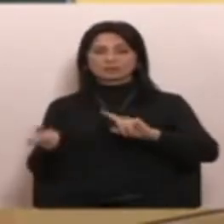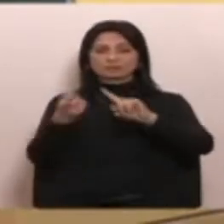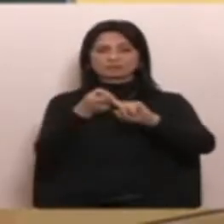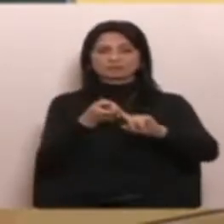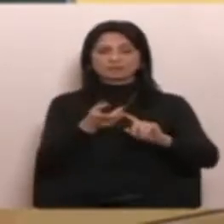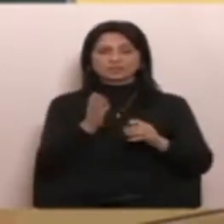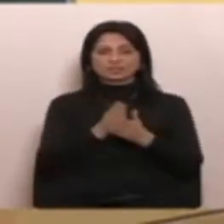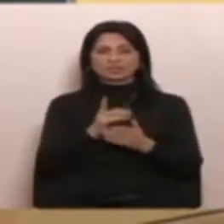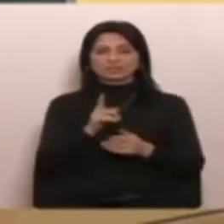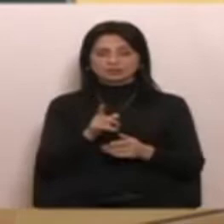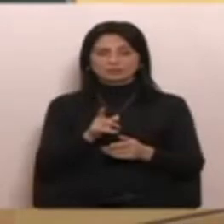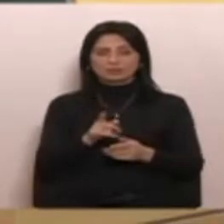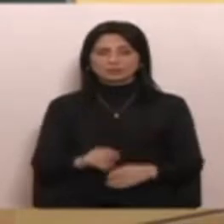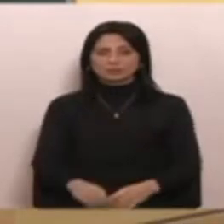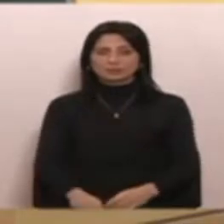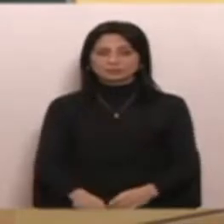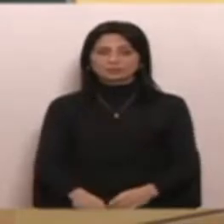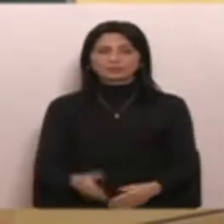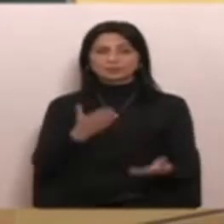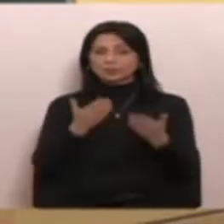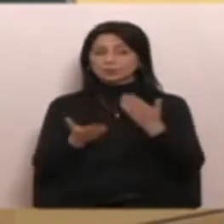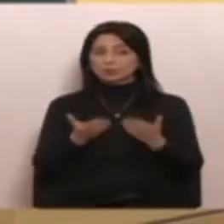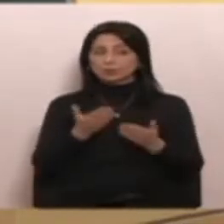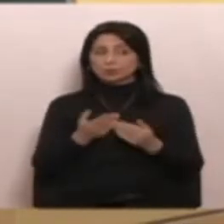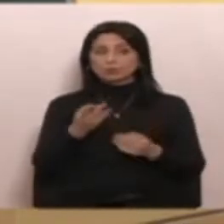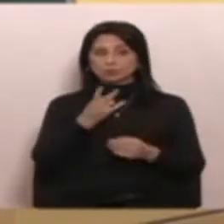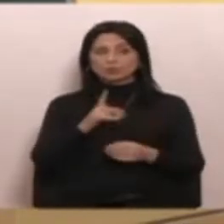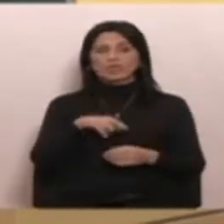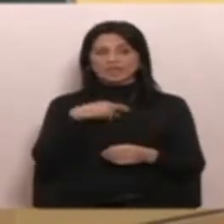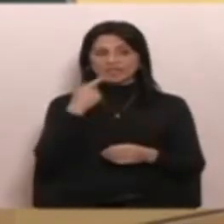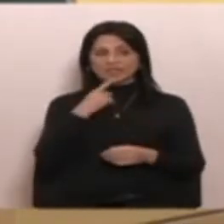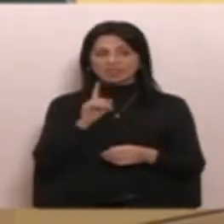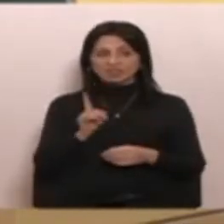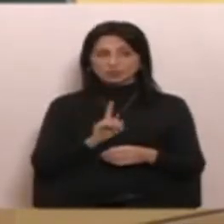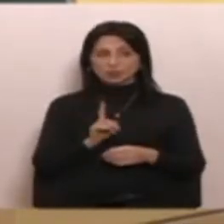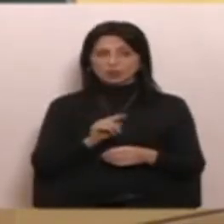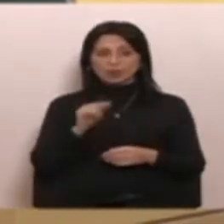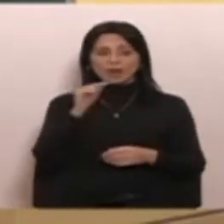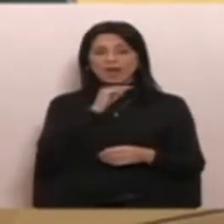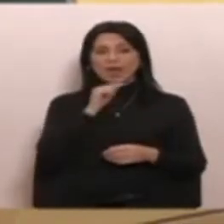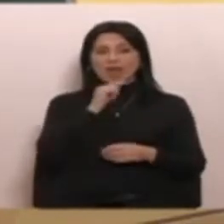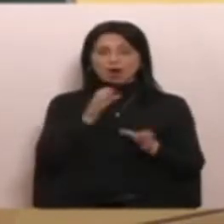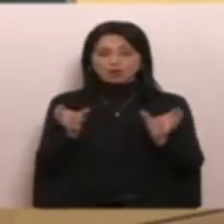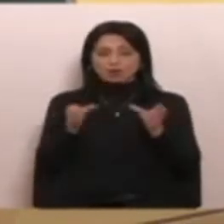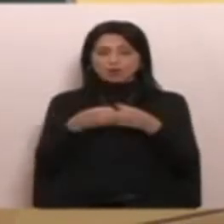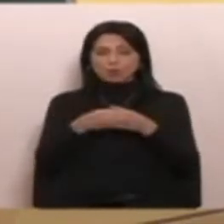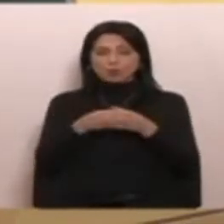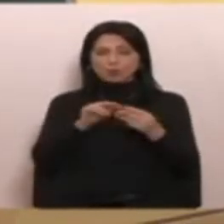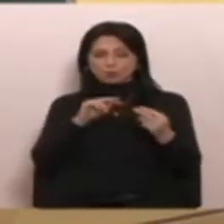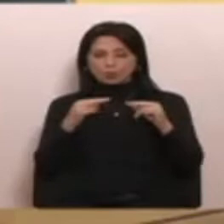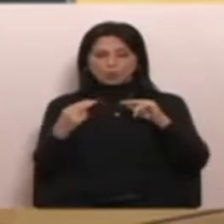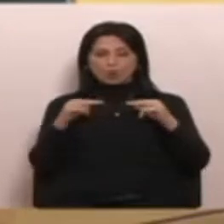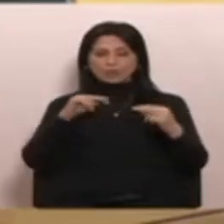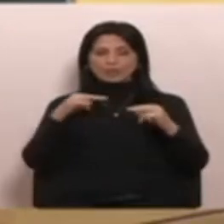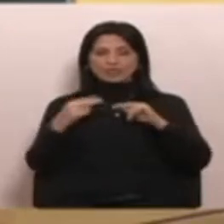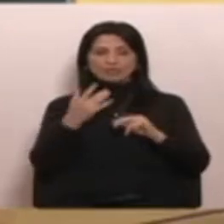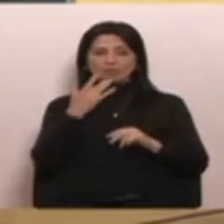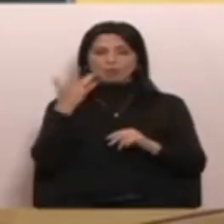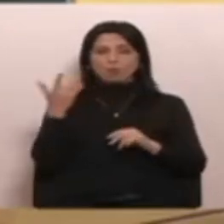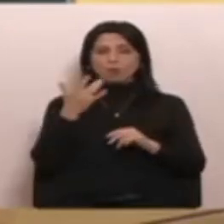იმოქმედა რასაკვირველია. თუმცა უნდა ითქვას, რომ ეკონომიკური გუნდის კოორდინირებული